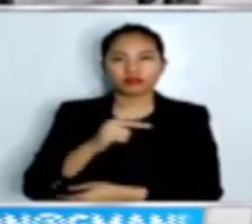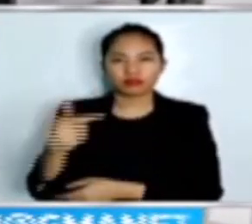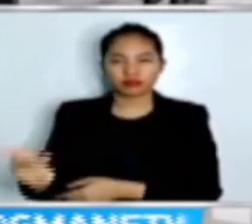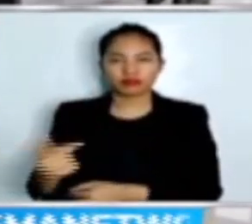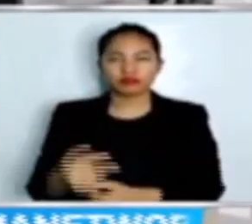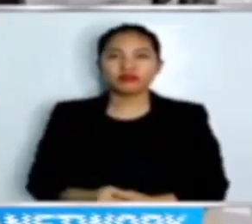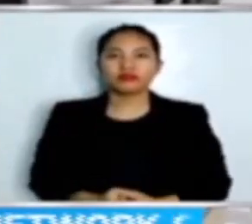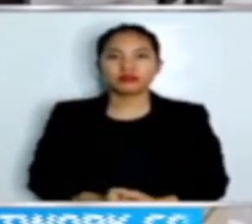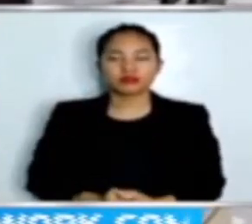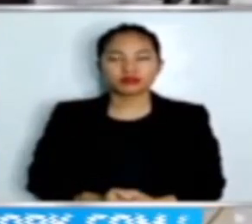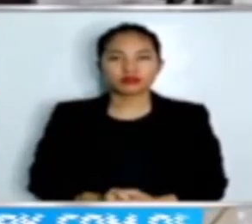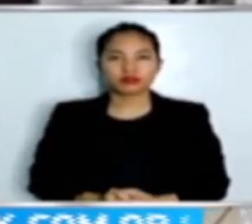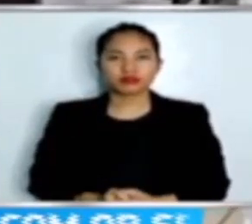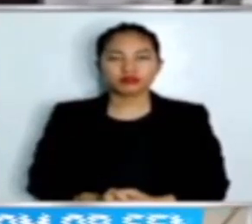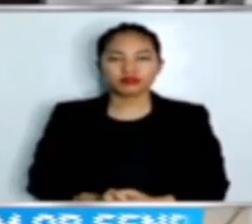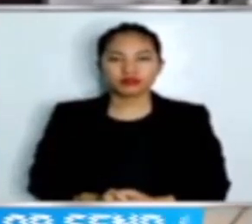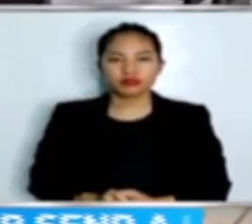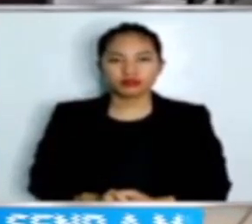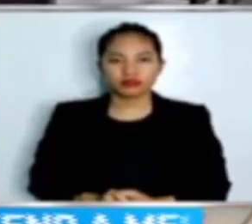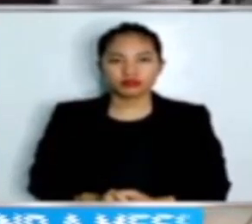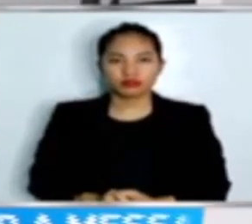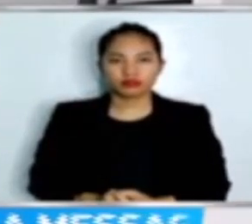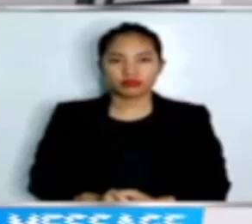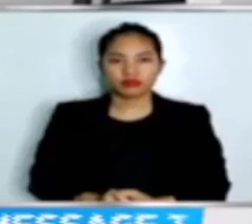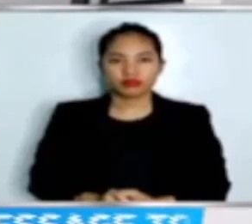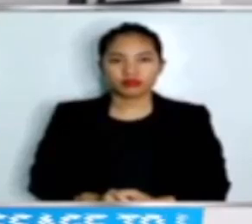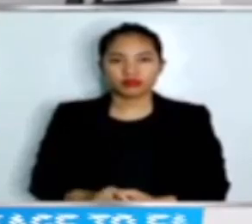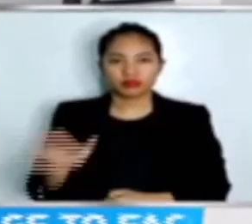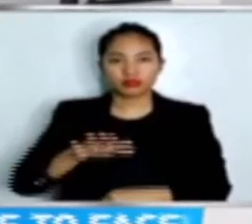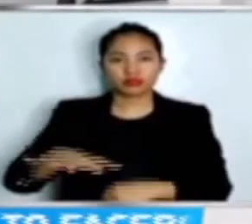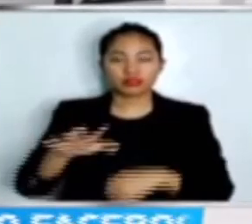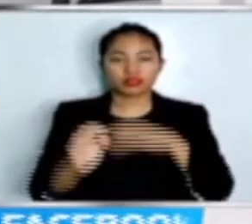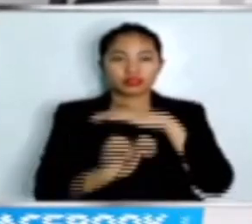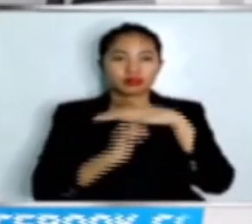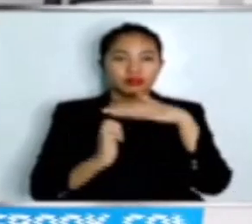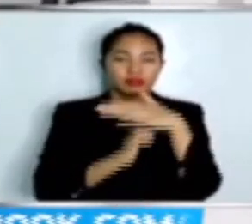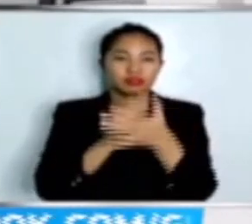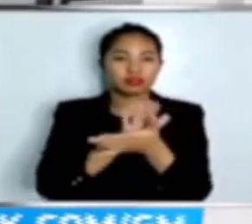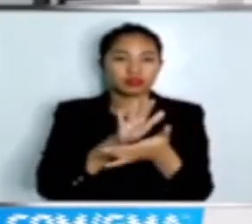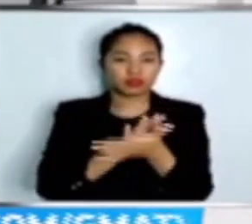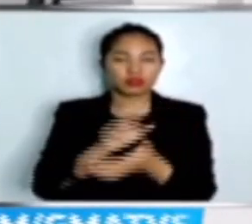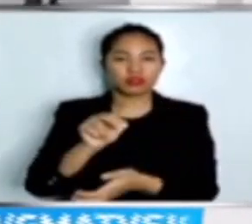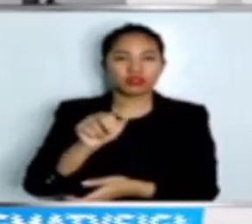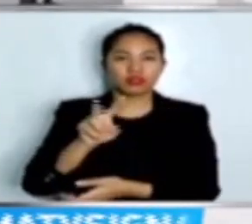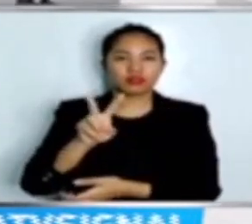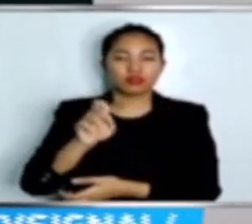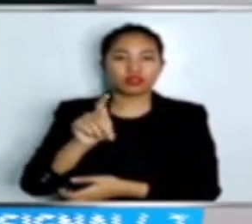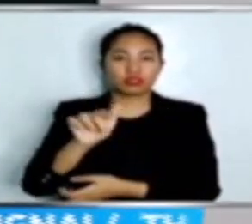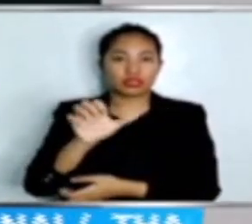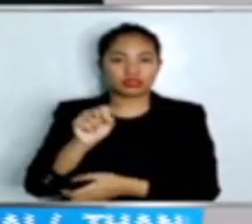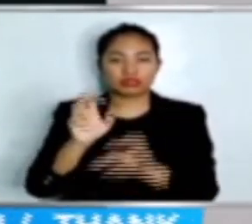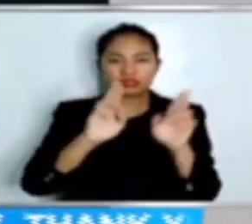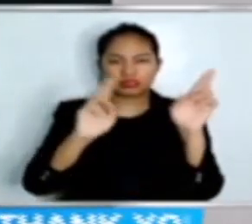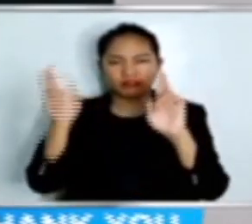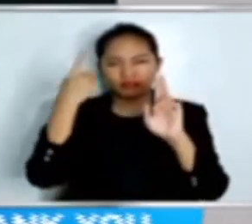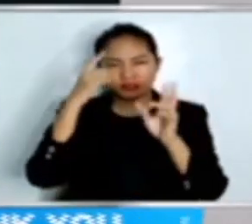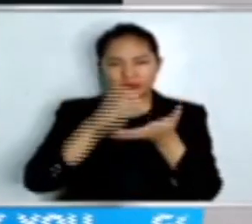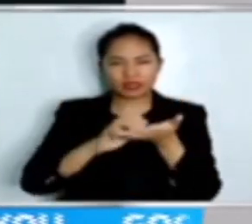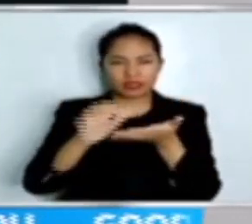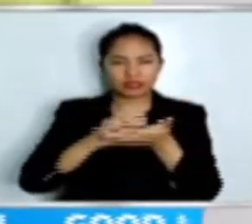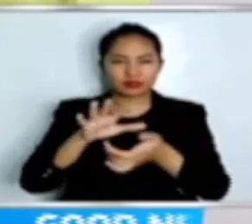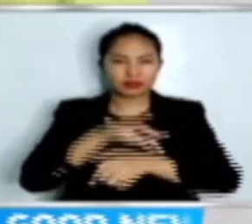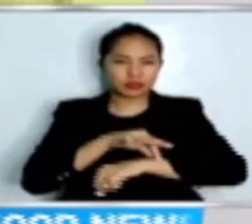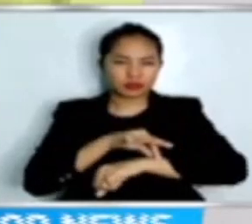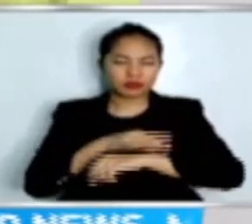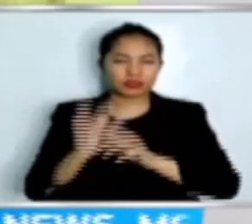Handa na sana ang Dagat-Dagatan Elementary School sa Navotas para sa pilot run ng face-to-face classes. Pero hindi pa muna